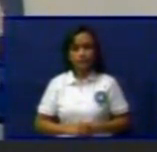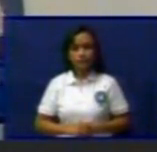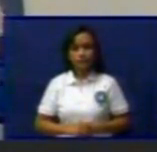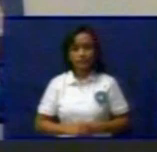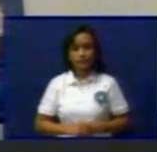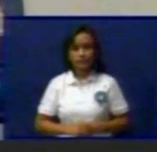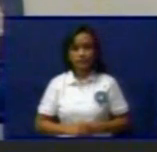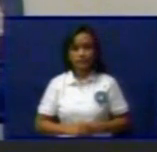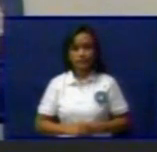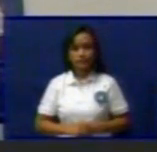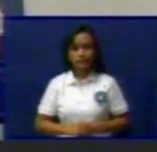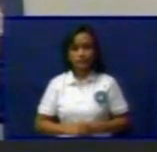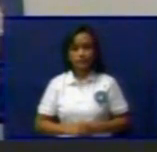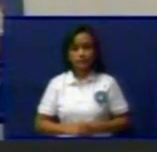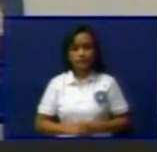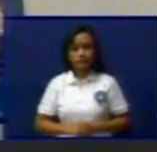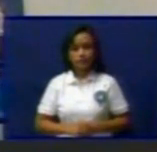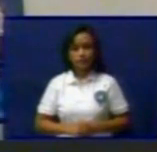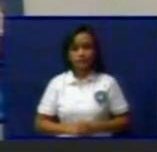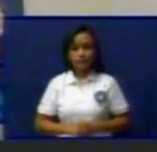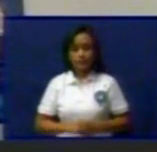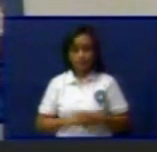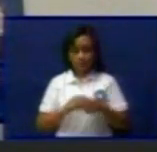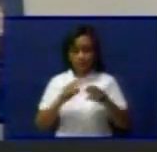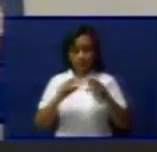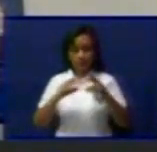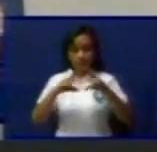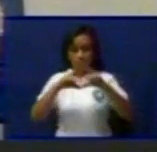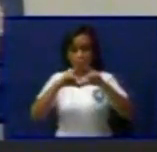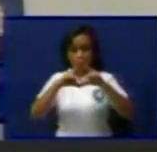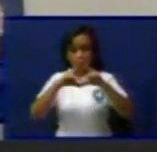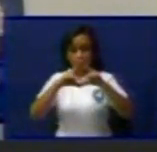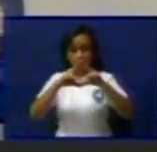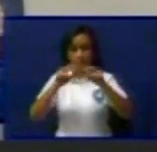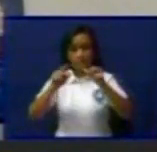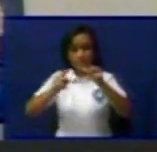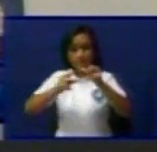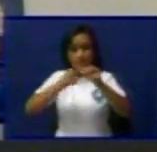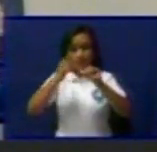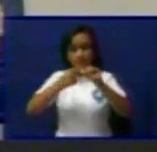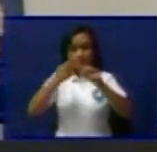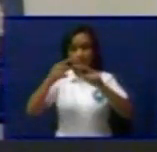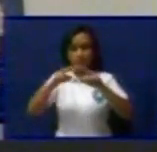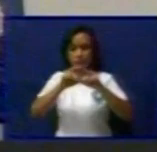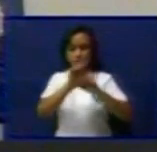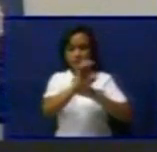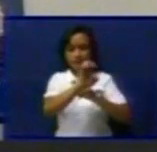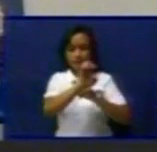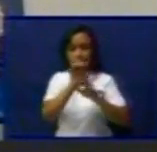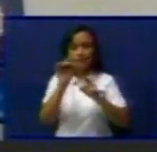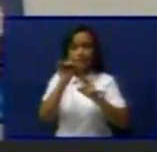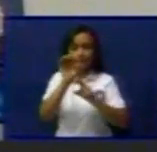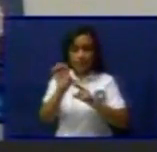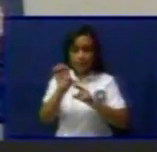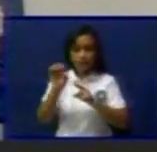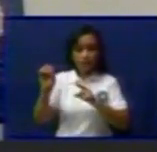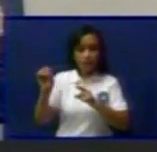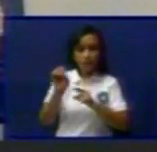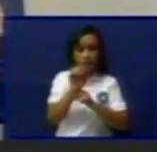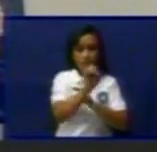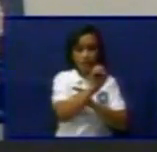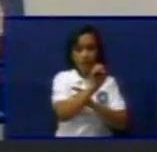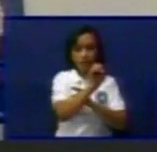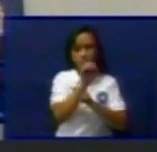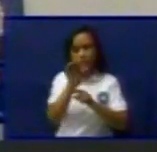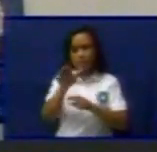其中105公里是位于尼加拉瓜湖。 El canal cruzará el territorio nicaragüense de este a oeste con una longitud